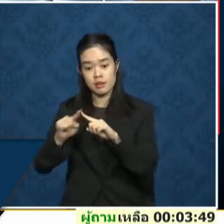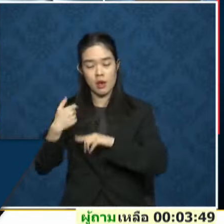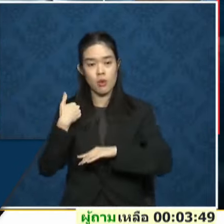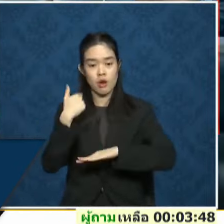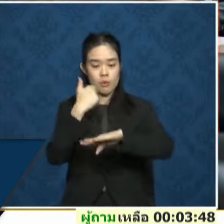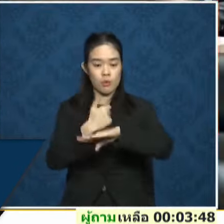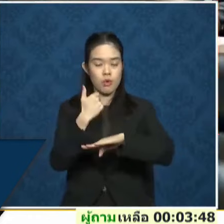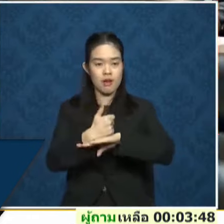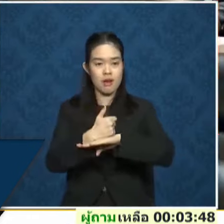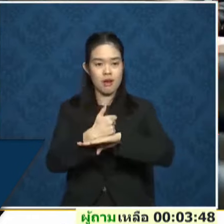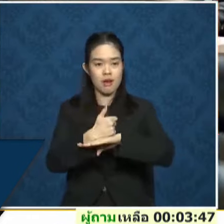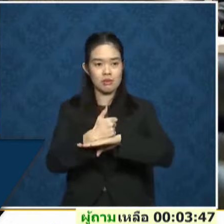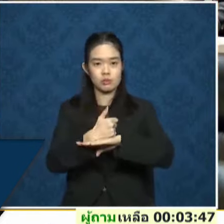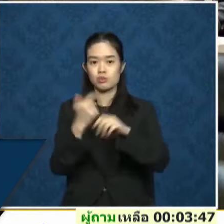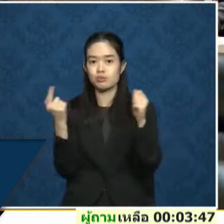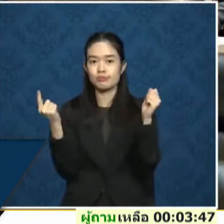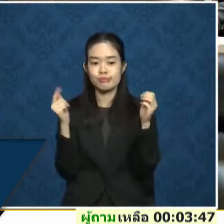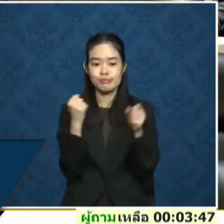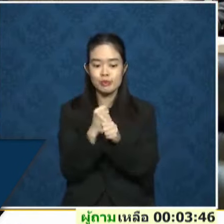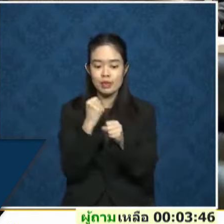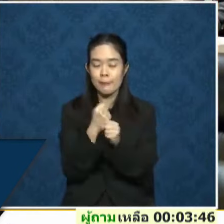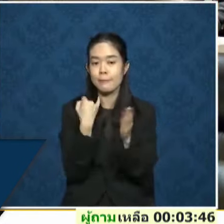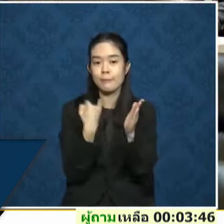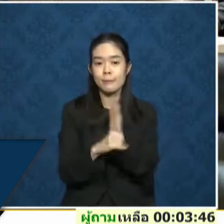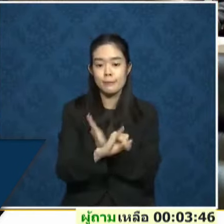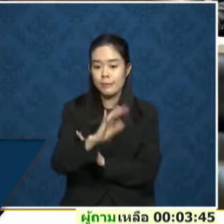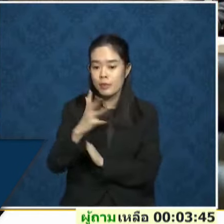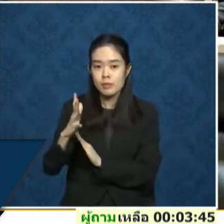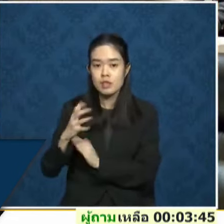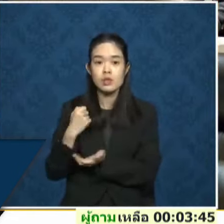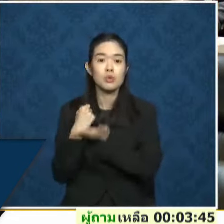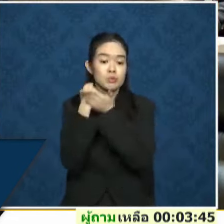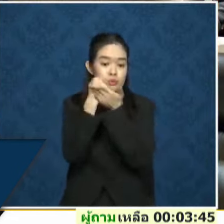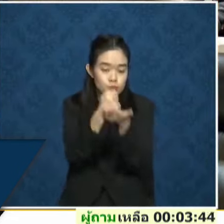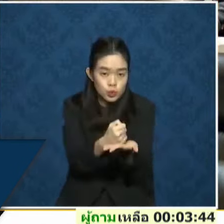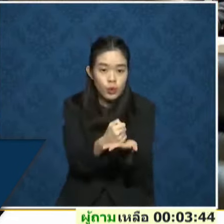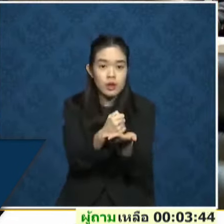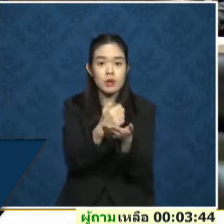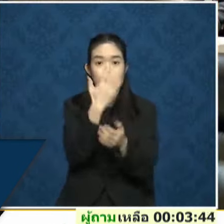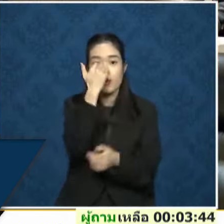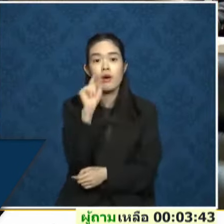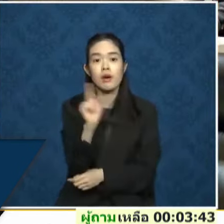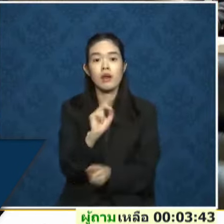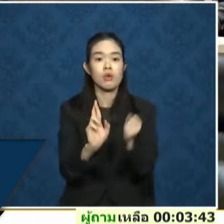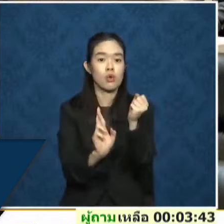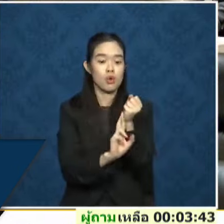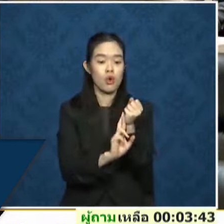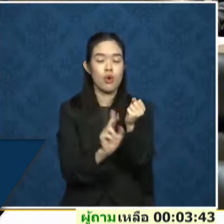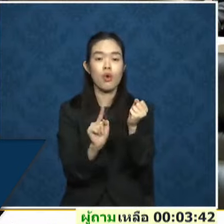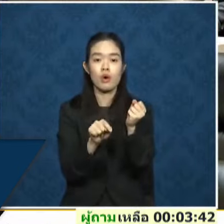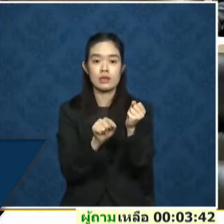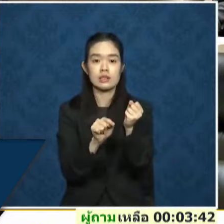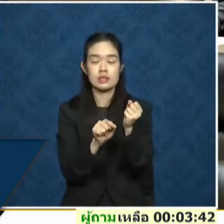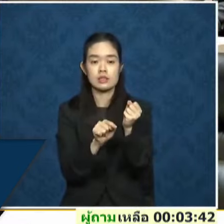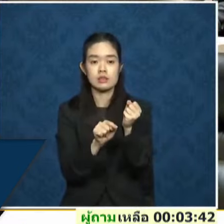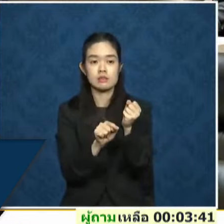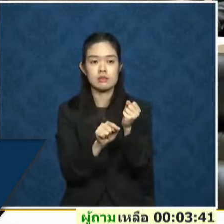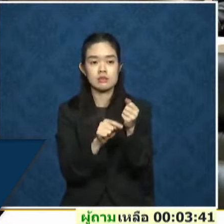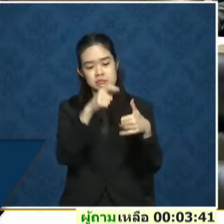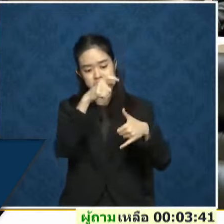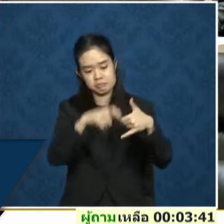ตั้งใจปล่อยเบลอช่วยเหลือรองผอ.คนนั้นเพราะได้ยินมาว่ารองผอ.คนนี้เนี่ยทำแ